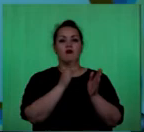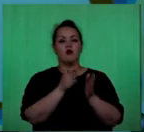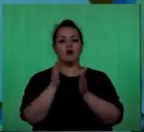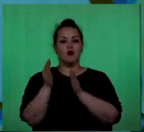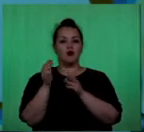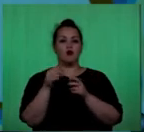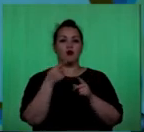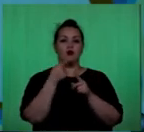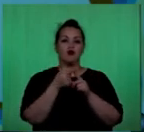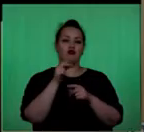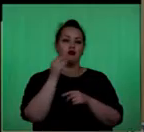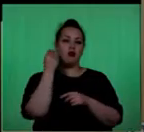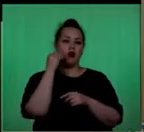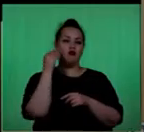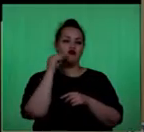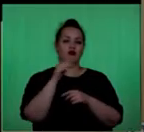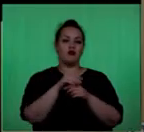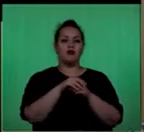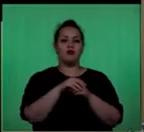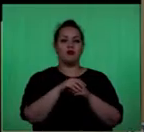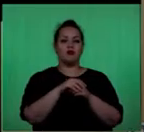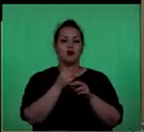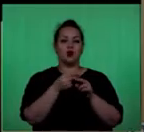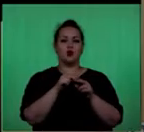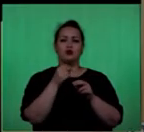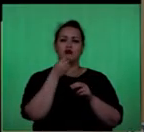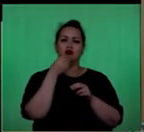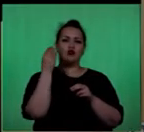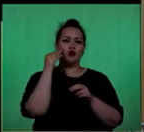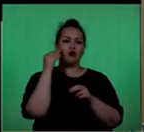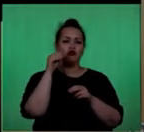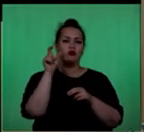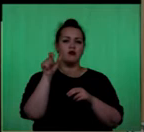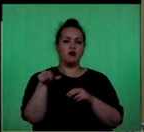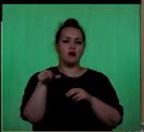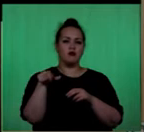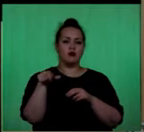качества положительные качества это хорошее качество человека